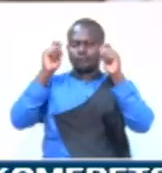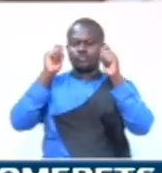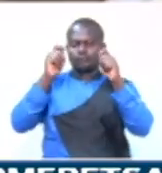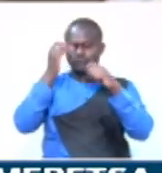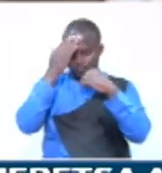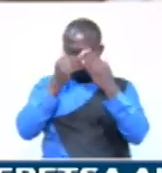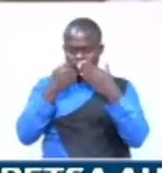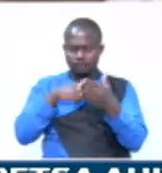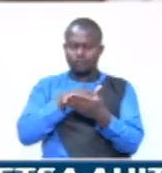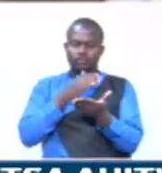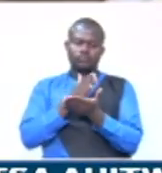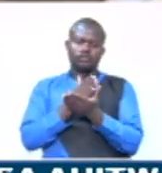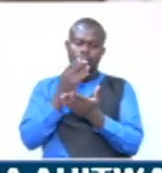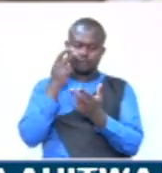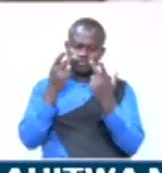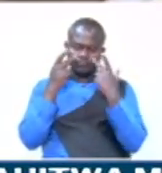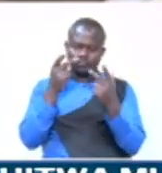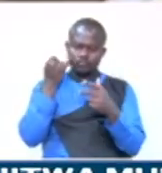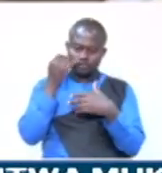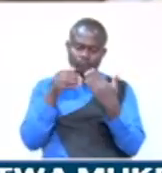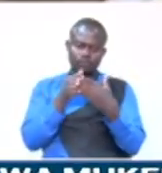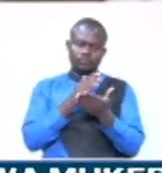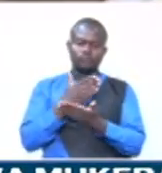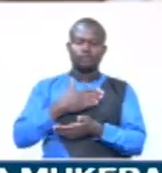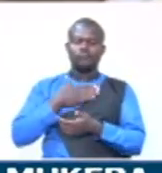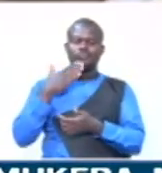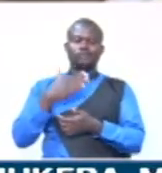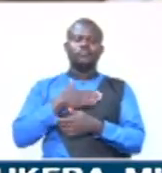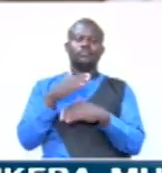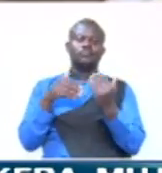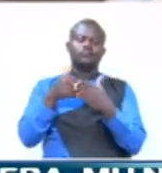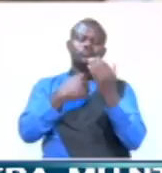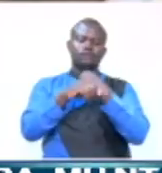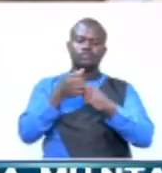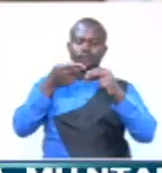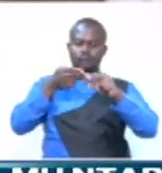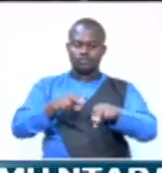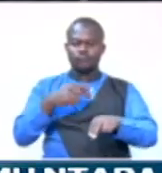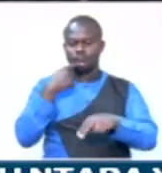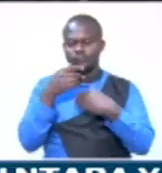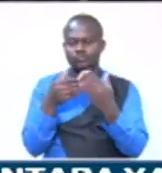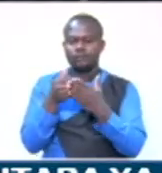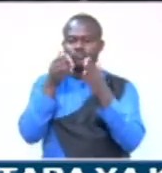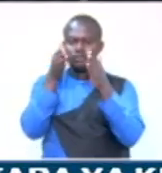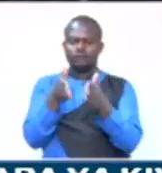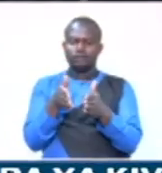ngo barebe koko uko abaturage bishimiye icyo gikorwa cyabaye cyo kuba hari